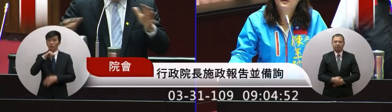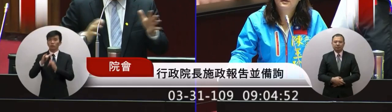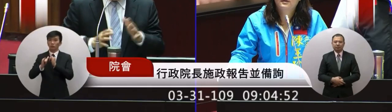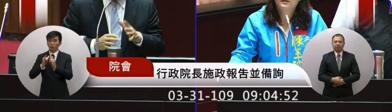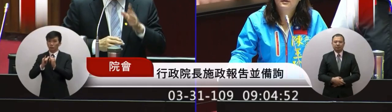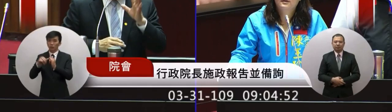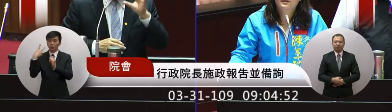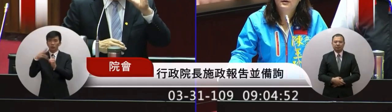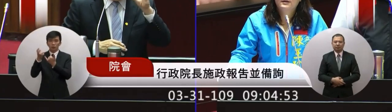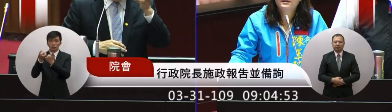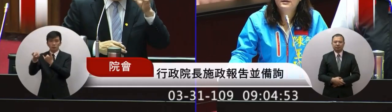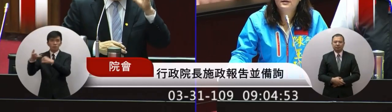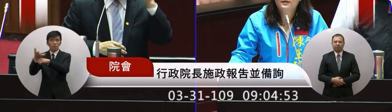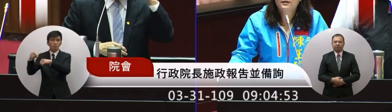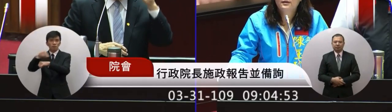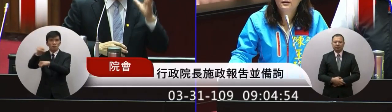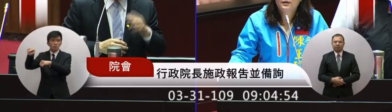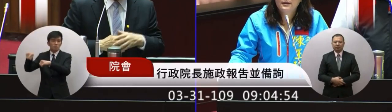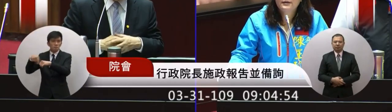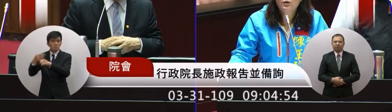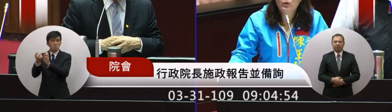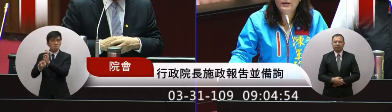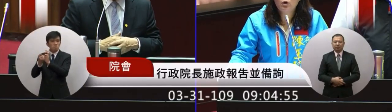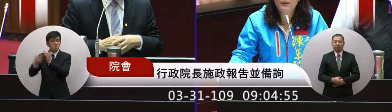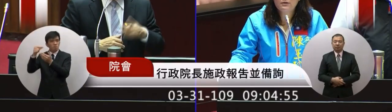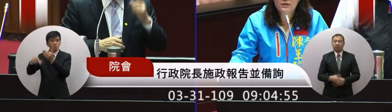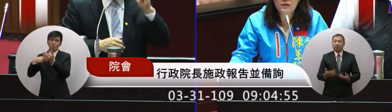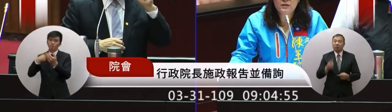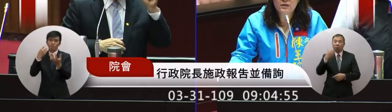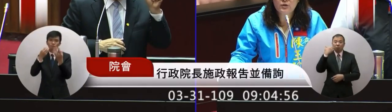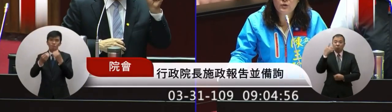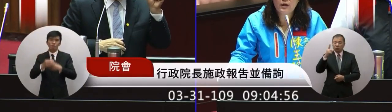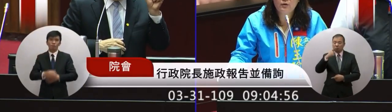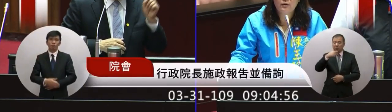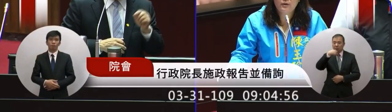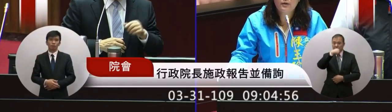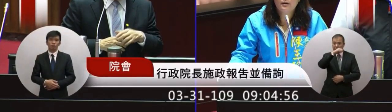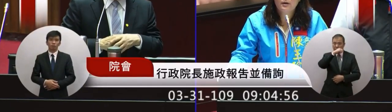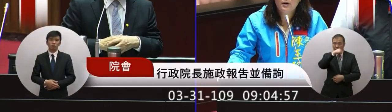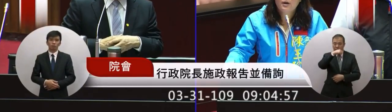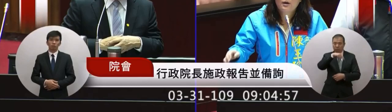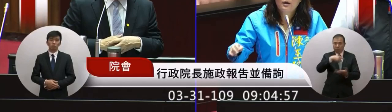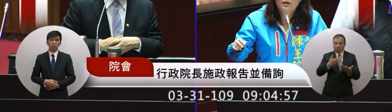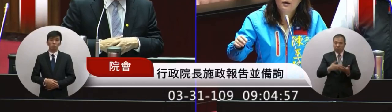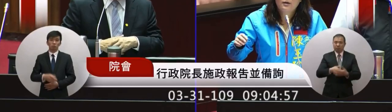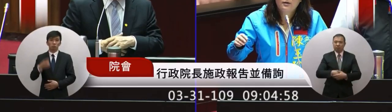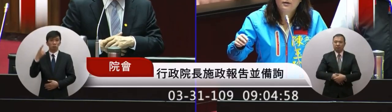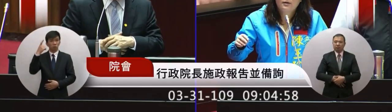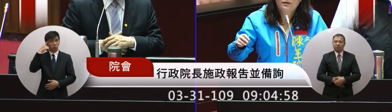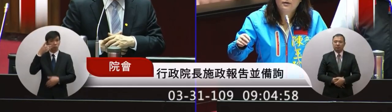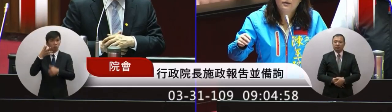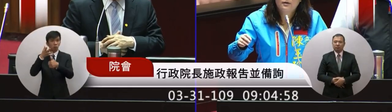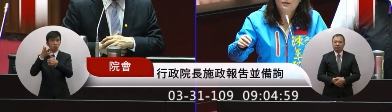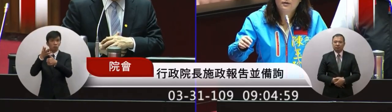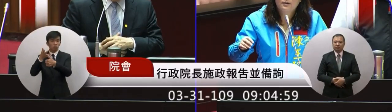个离岛怎么样，这个细节我没有那么清楚。 那国内同胞其实也是 不晓得那个